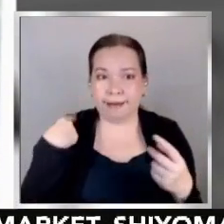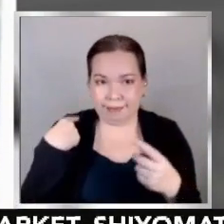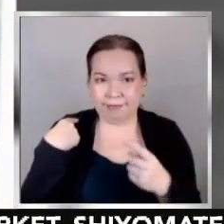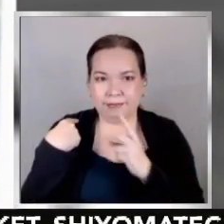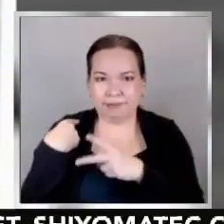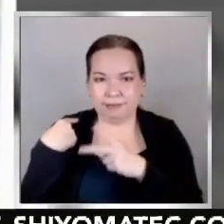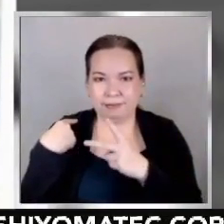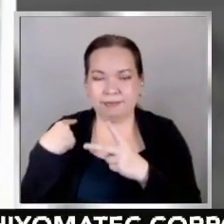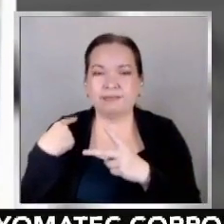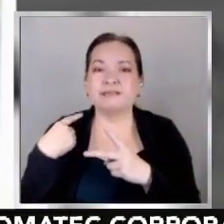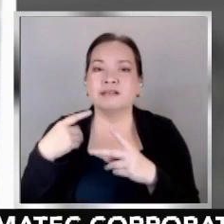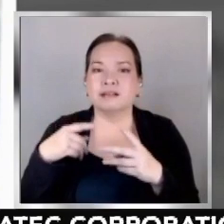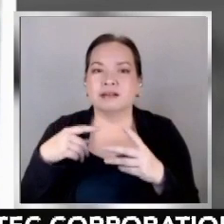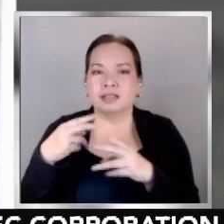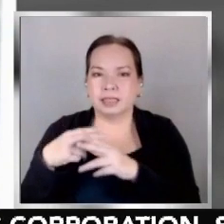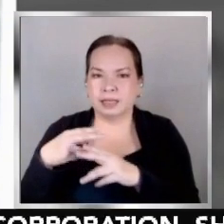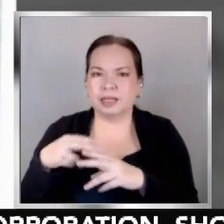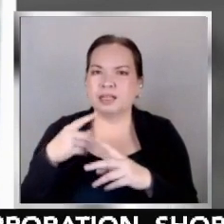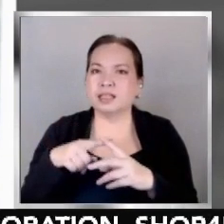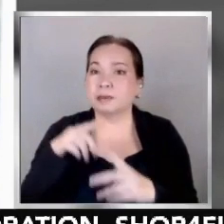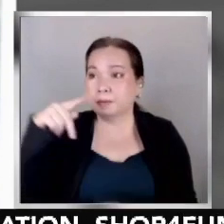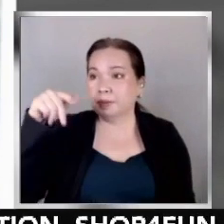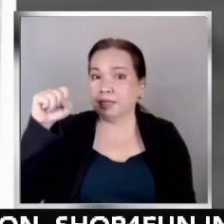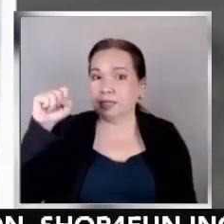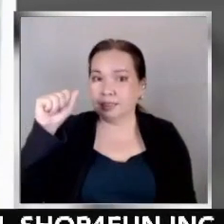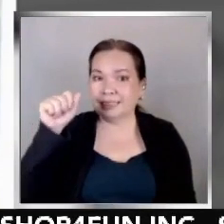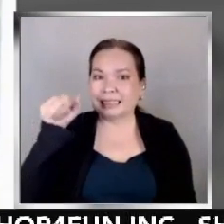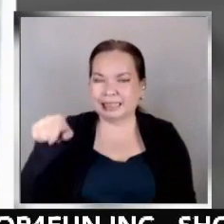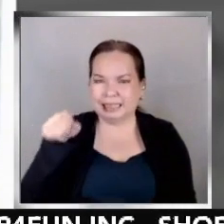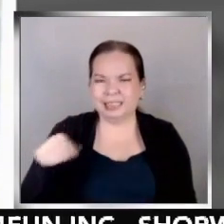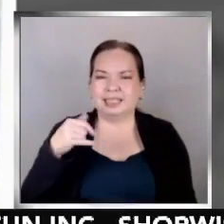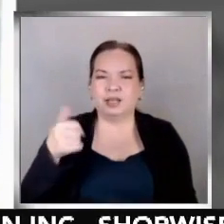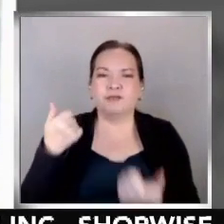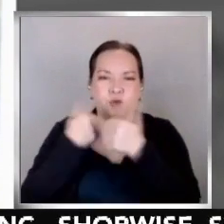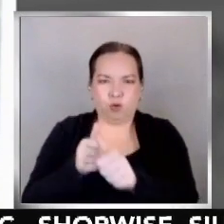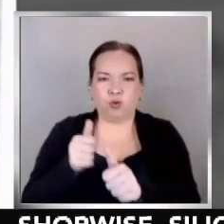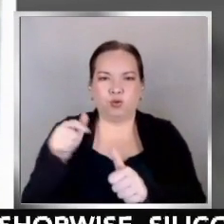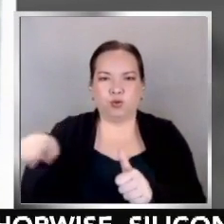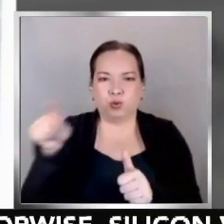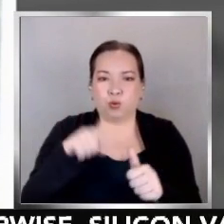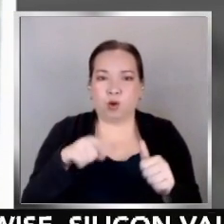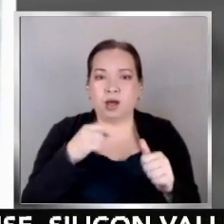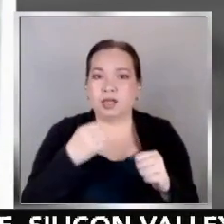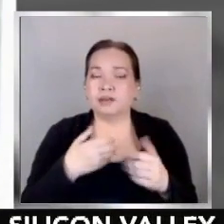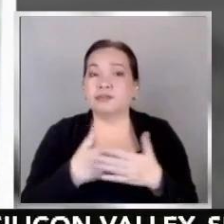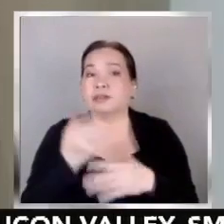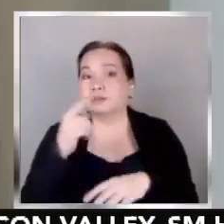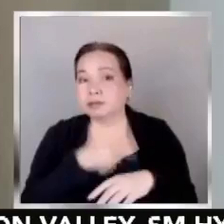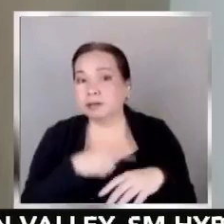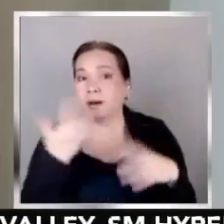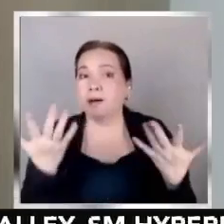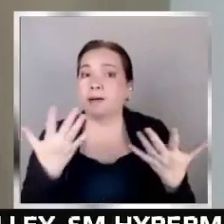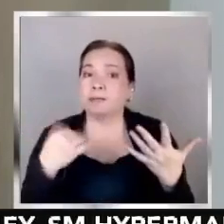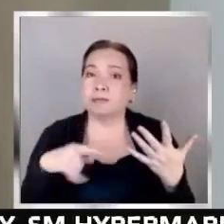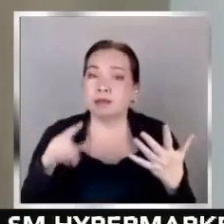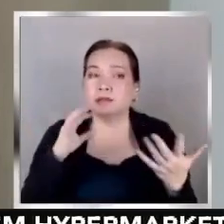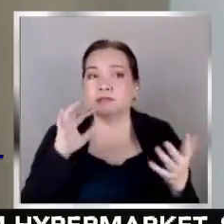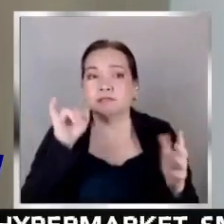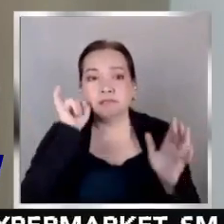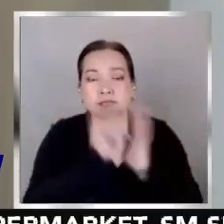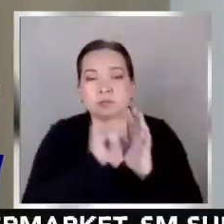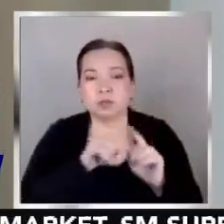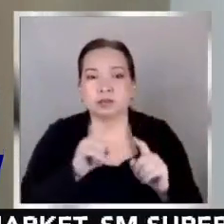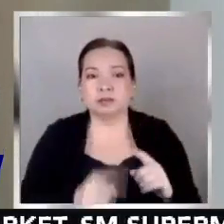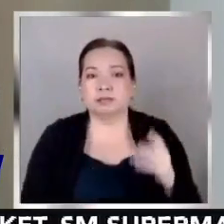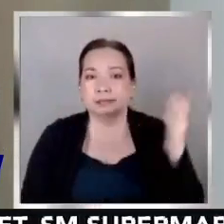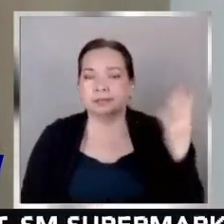mga impormasyong nakasaad dito ang dapat nang sundin ni Aida sa pagkuha ng anumang pagkakakilanlan. Nagpapasalamat po talaga